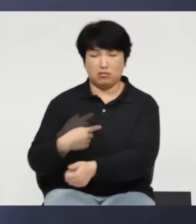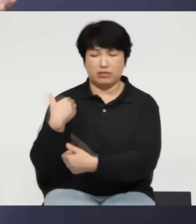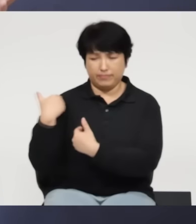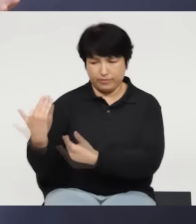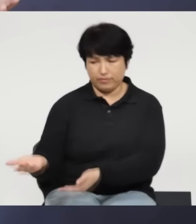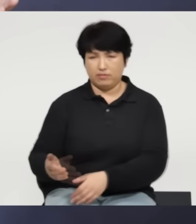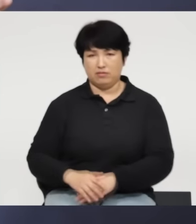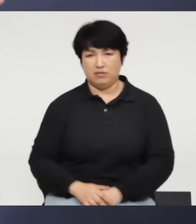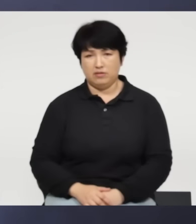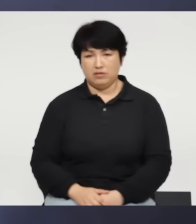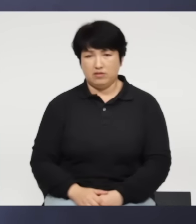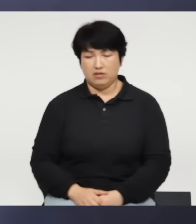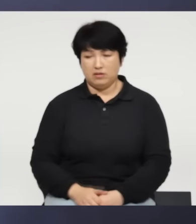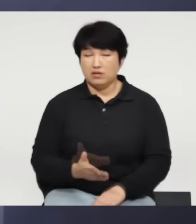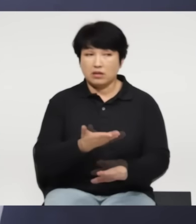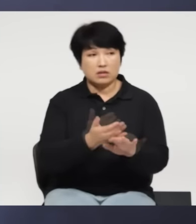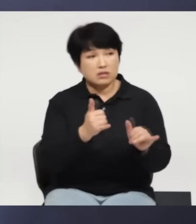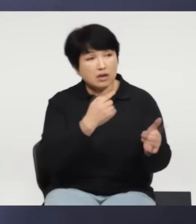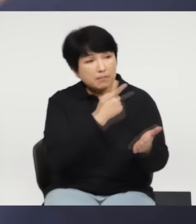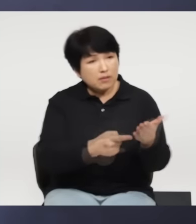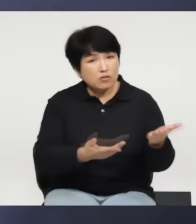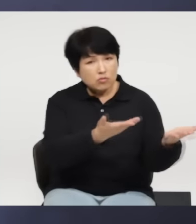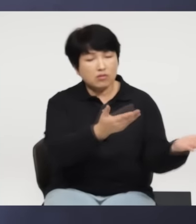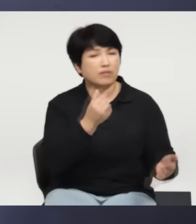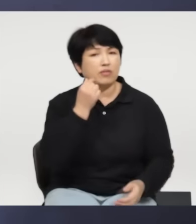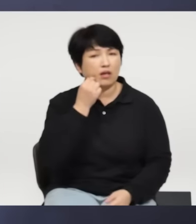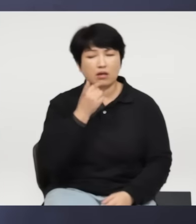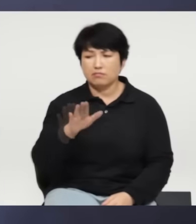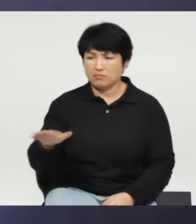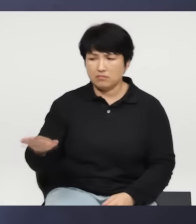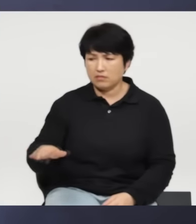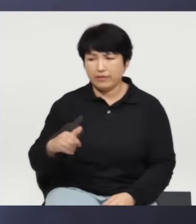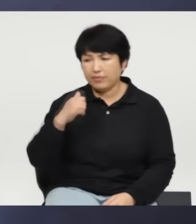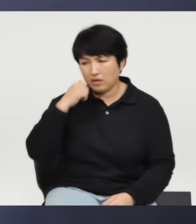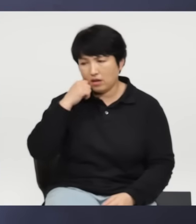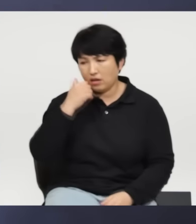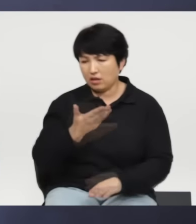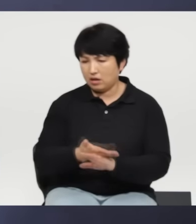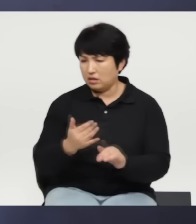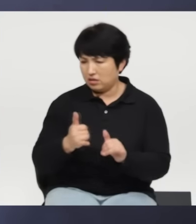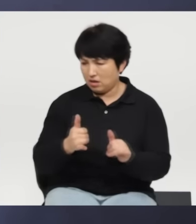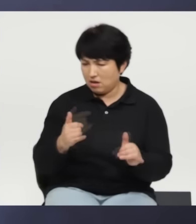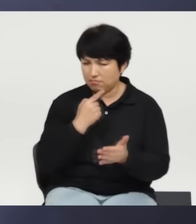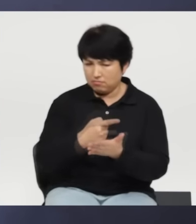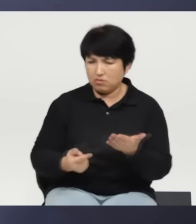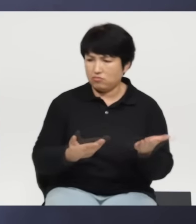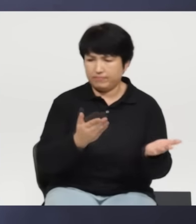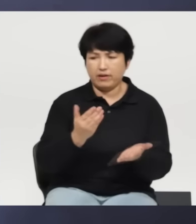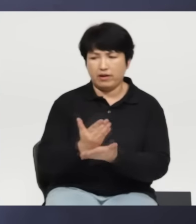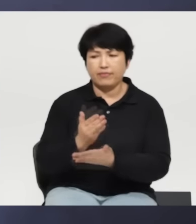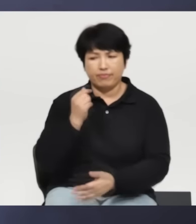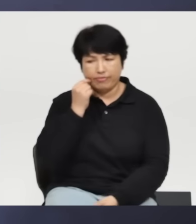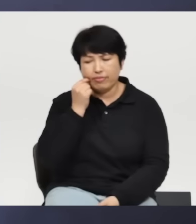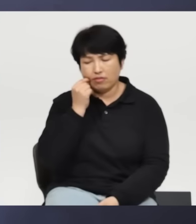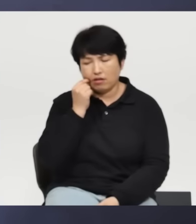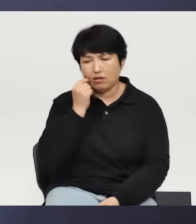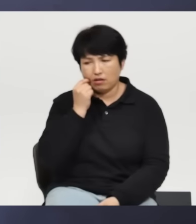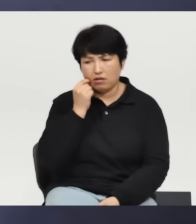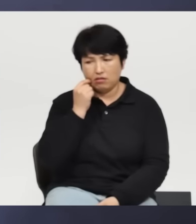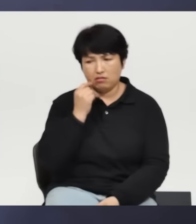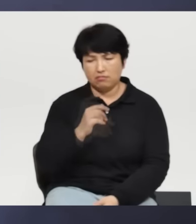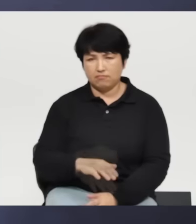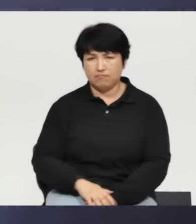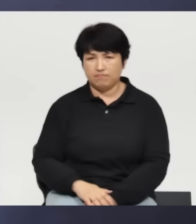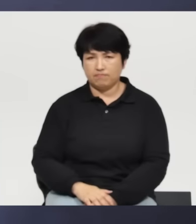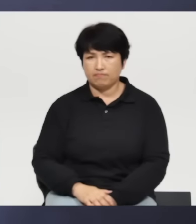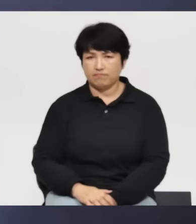내버려 둬라. 그럼 막 남한테 피해를 주고는 안 돼요. 그건 딱 얘기해야지. 남한테 피해 주는 건 안 된다.